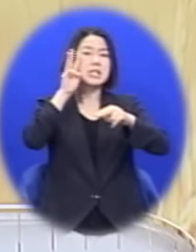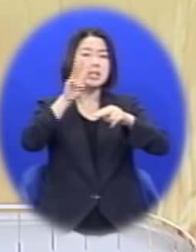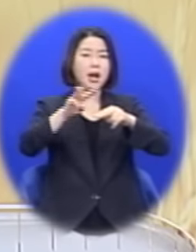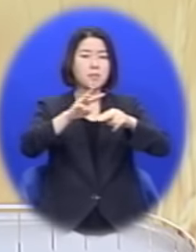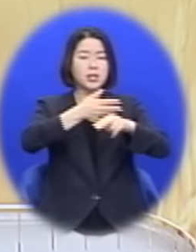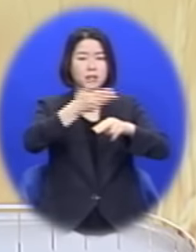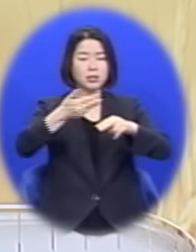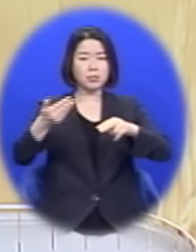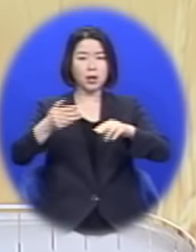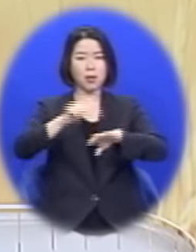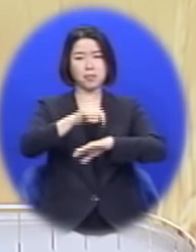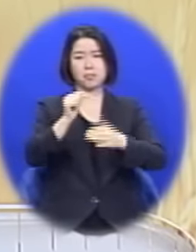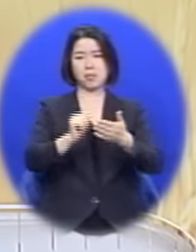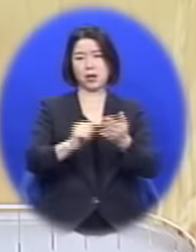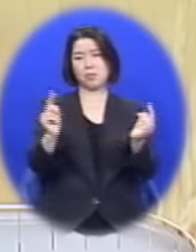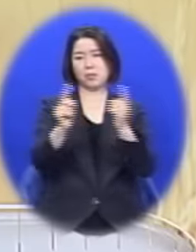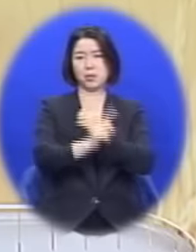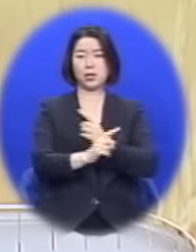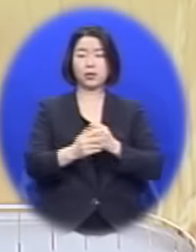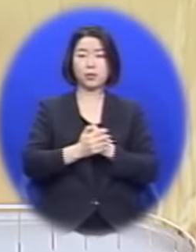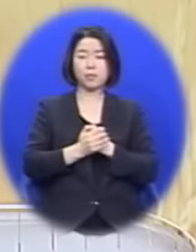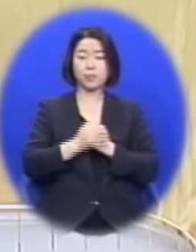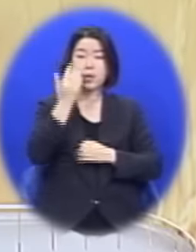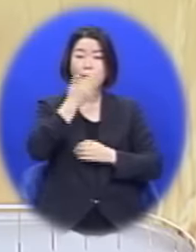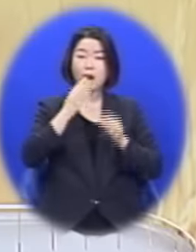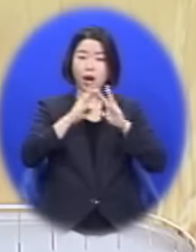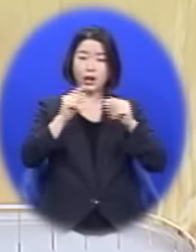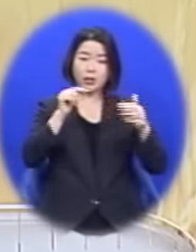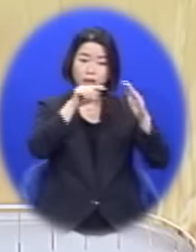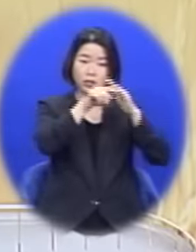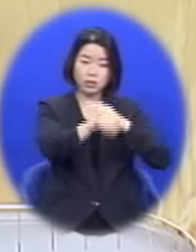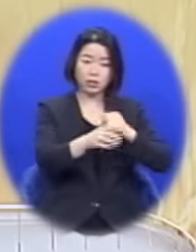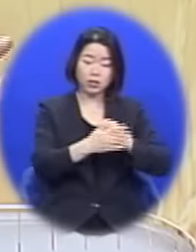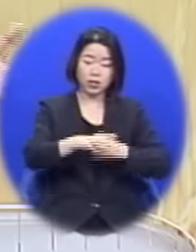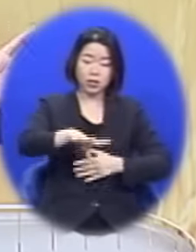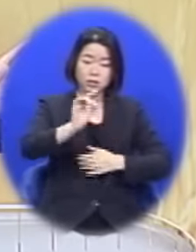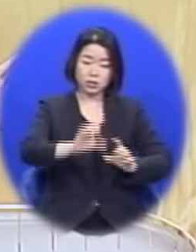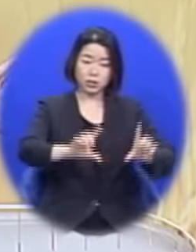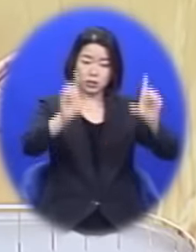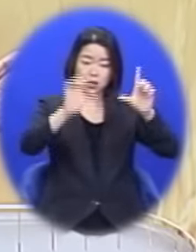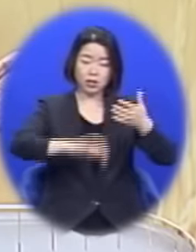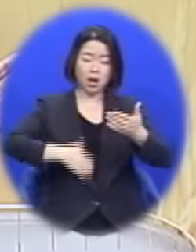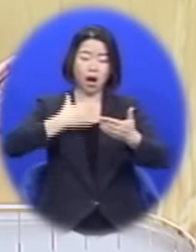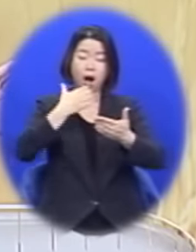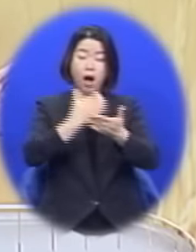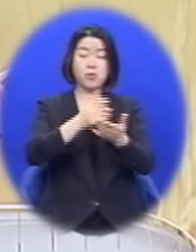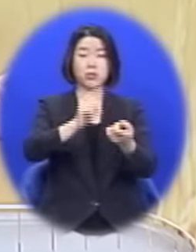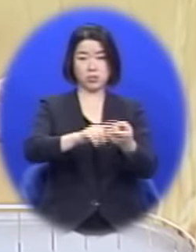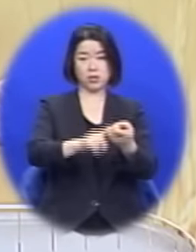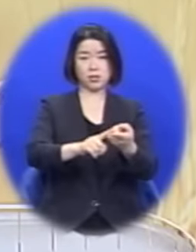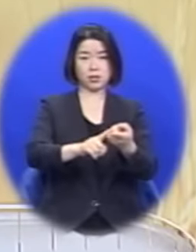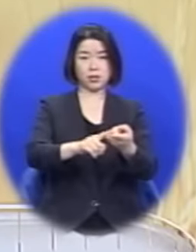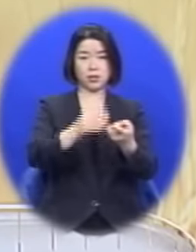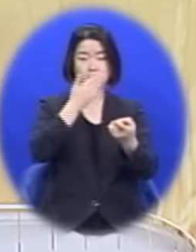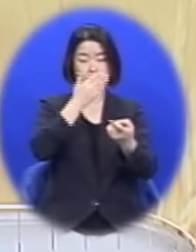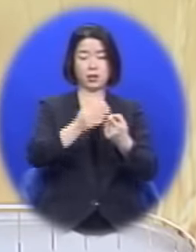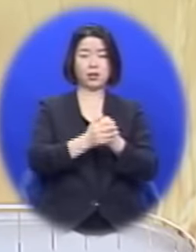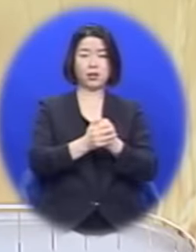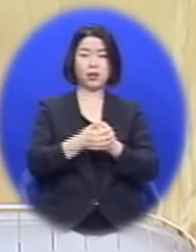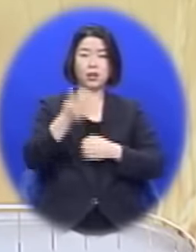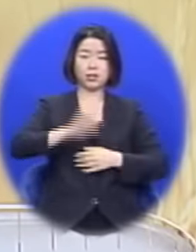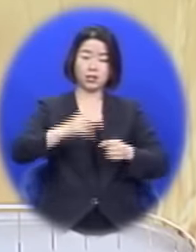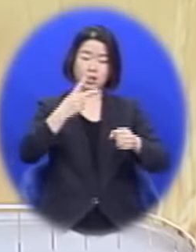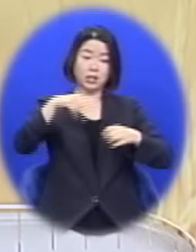달라진다요. 가나안 땅에 들어갔는데 한 해 첫 해는요 감격 그 자체예요. 그런데 두